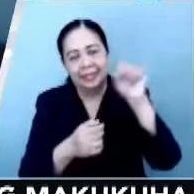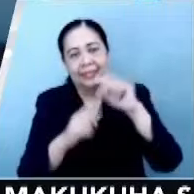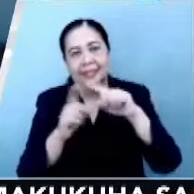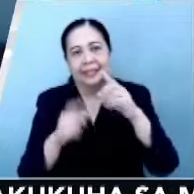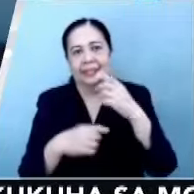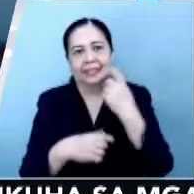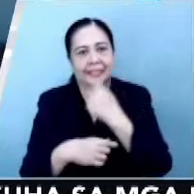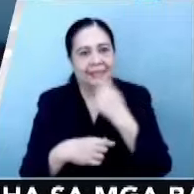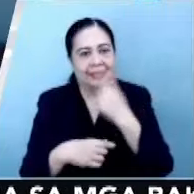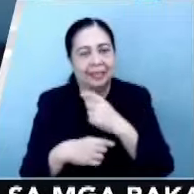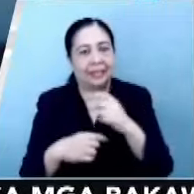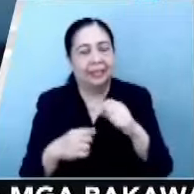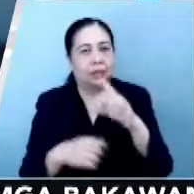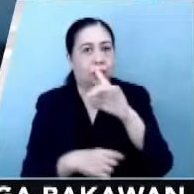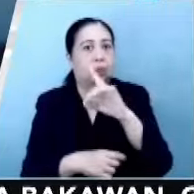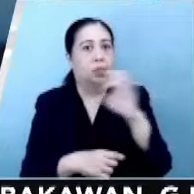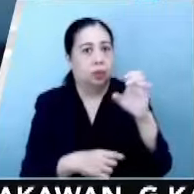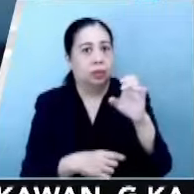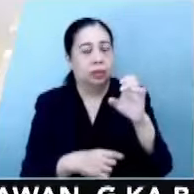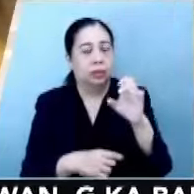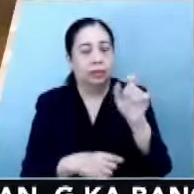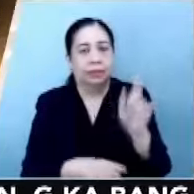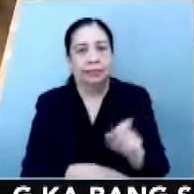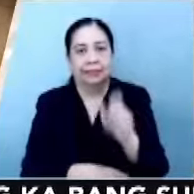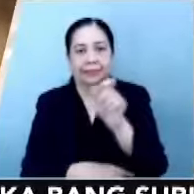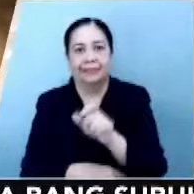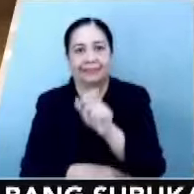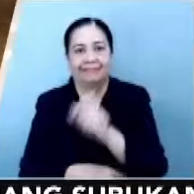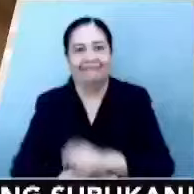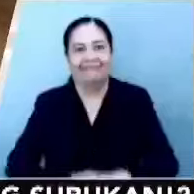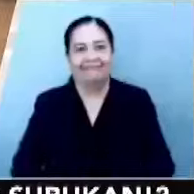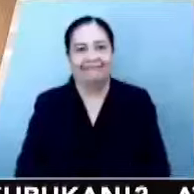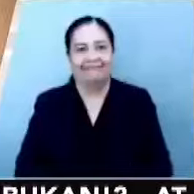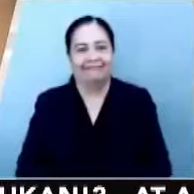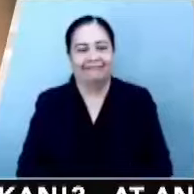sa 100 individual.